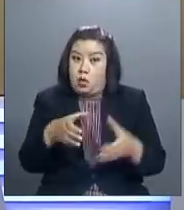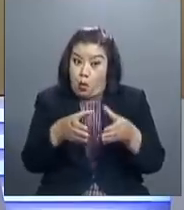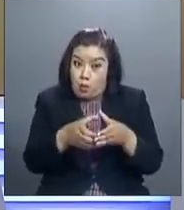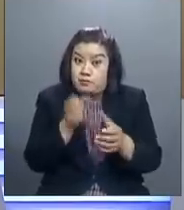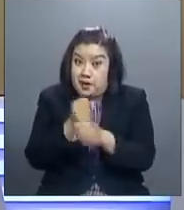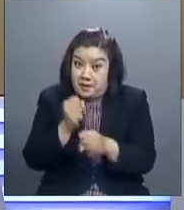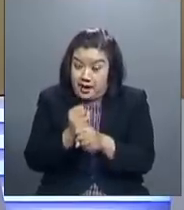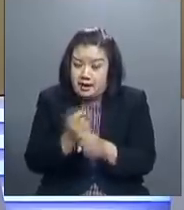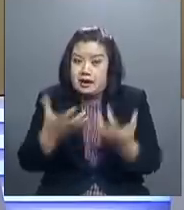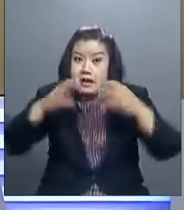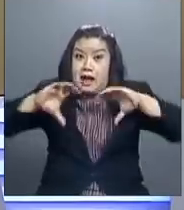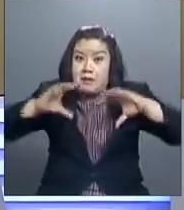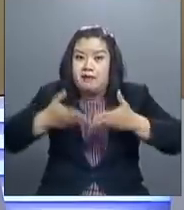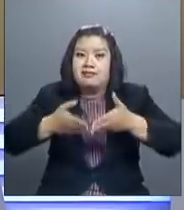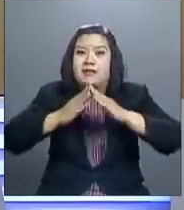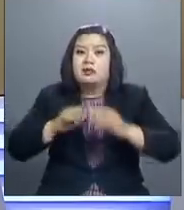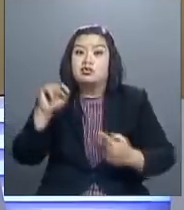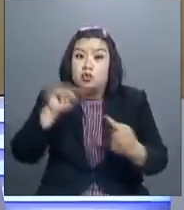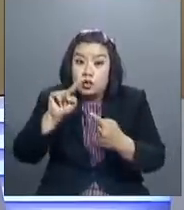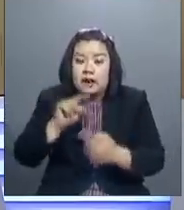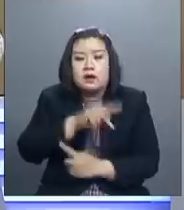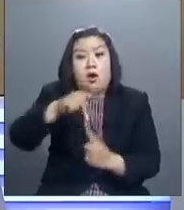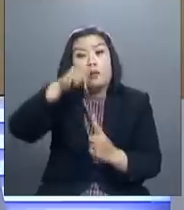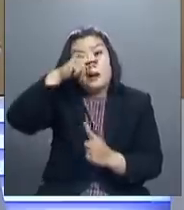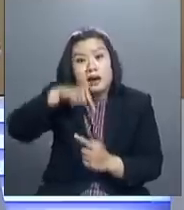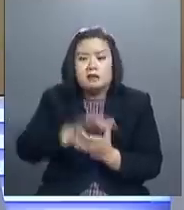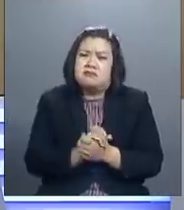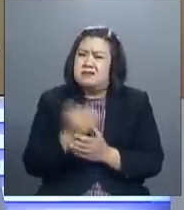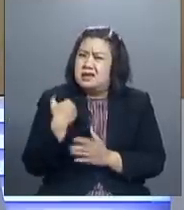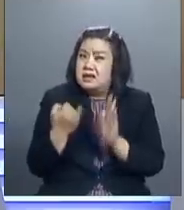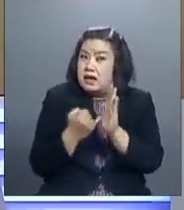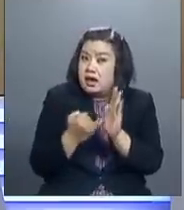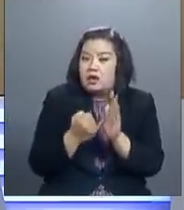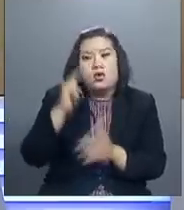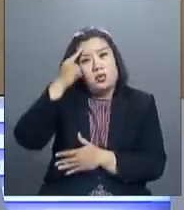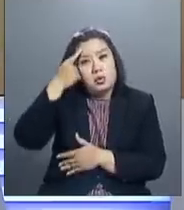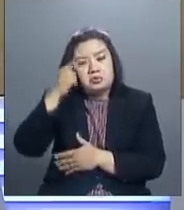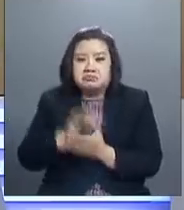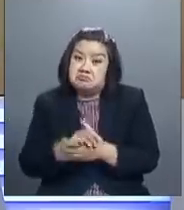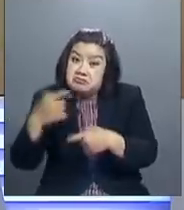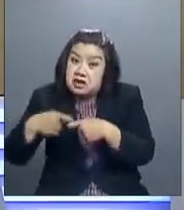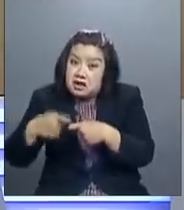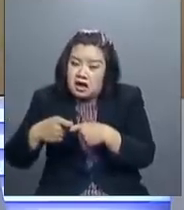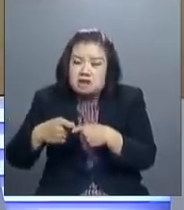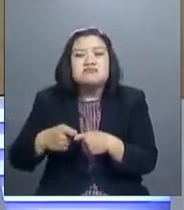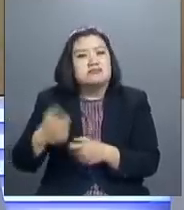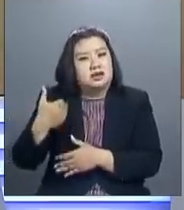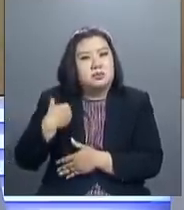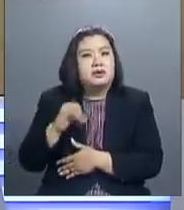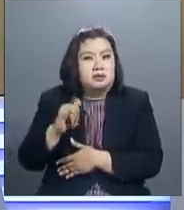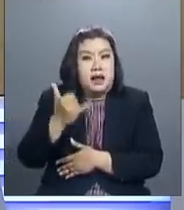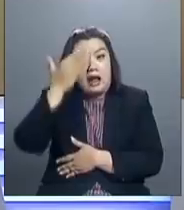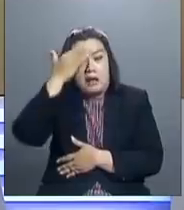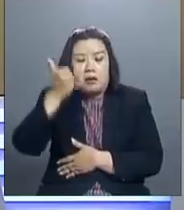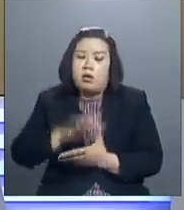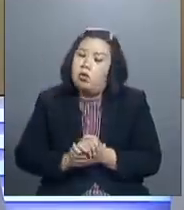จัดตั้งรัฐบาลของพรรคเพื่อไทยจะว่าง่ายก็ง่ายมั้งคะแต่ถ้าจะบอกว่ายากก็คงยากต้องเรียกกันแบบว่าสาหัส